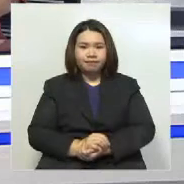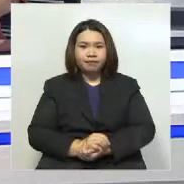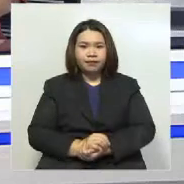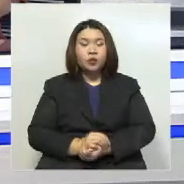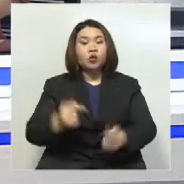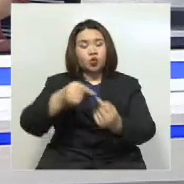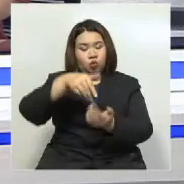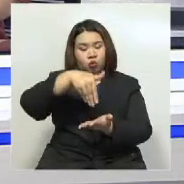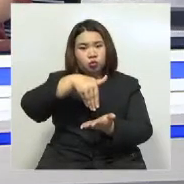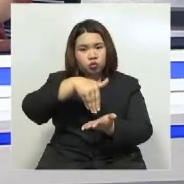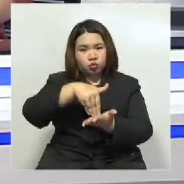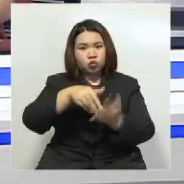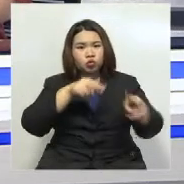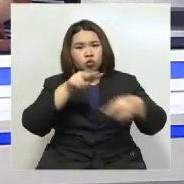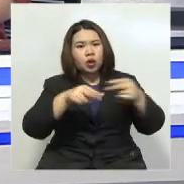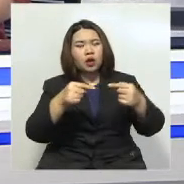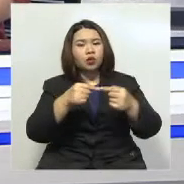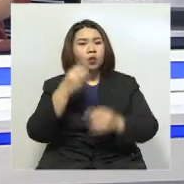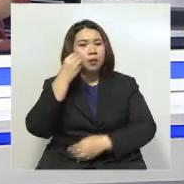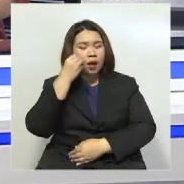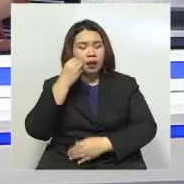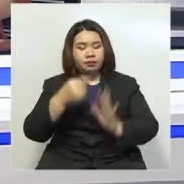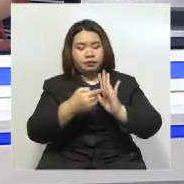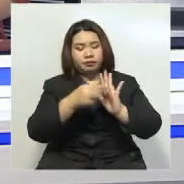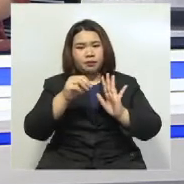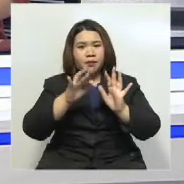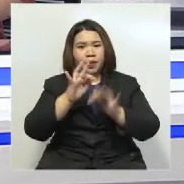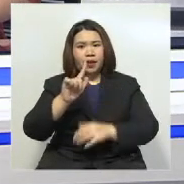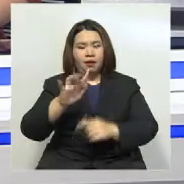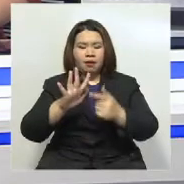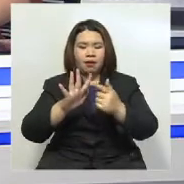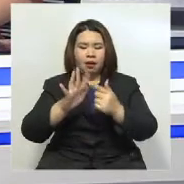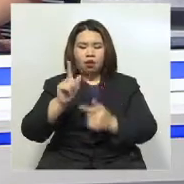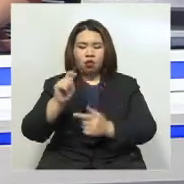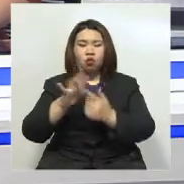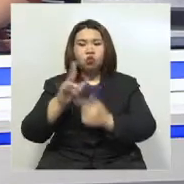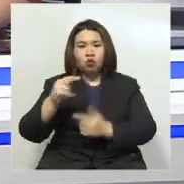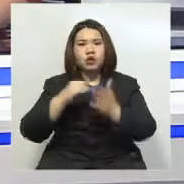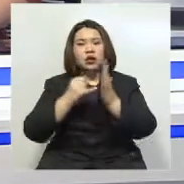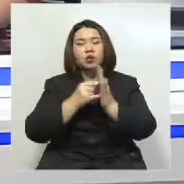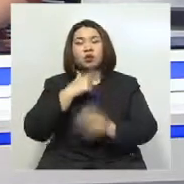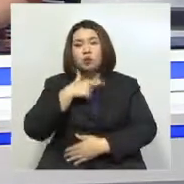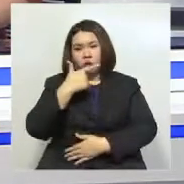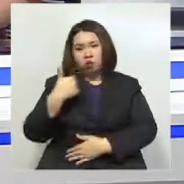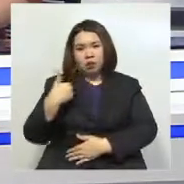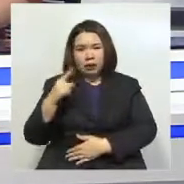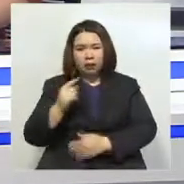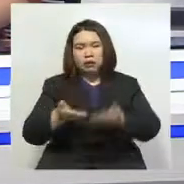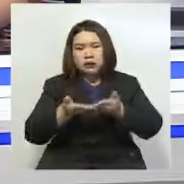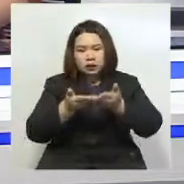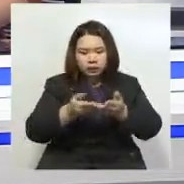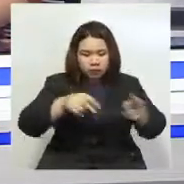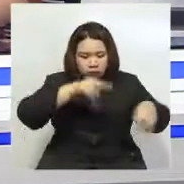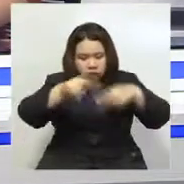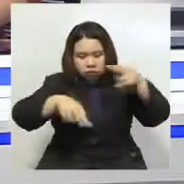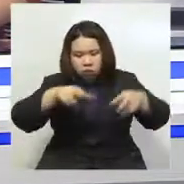การฟื้นฟูศูนย์พักพิงผู้ประสบภัยบ้านแม่ละอูนที่อำเภอศบเมยจังหวัดแม่ฮ่องสอนตอนนี้เนี่ยเจ้าหน้าที่ยังคงใช้เรือเข้าไปค้นหาผู้สูญห